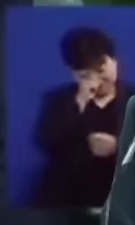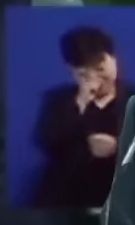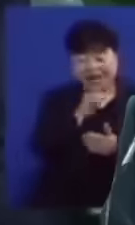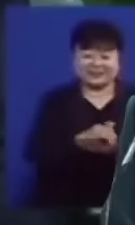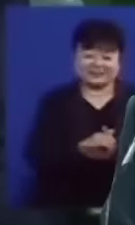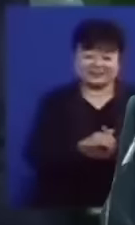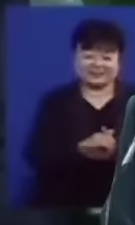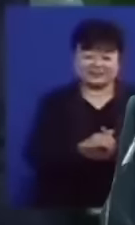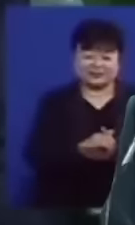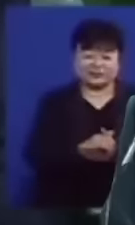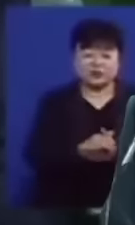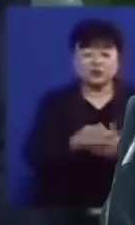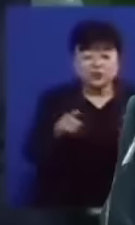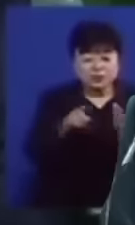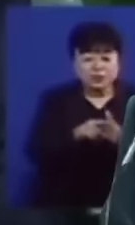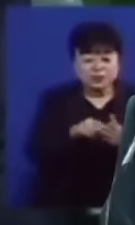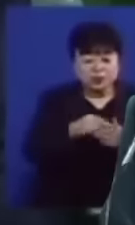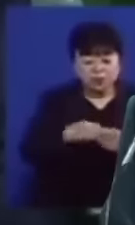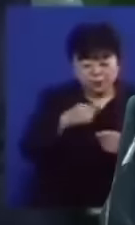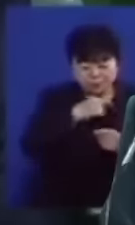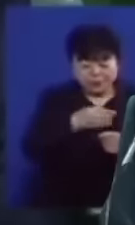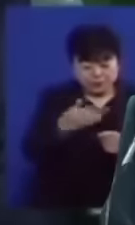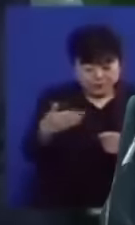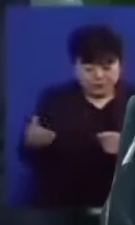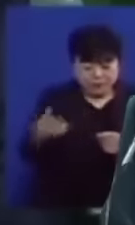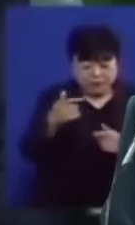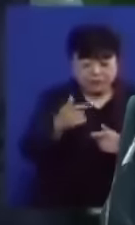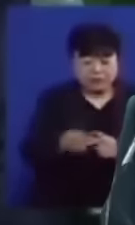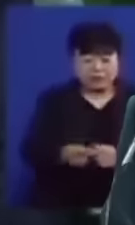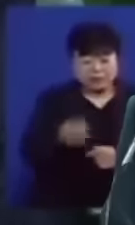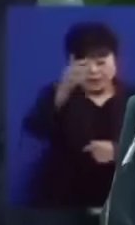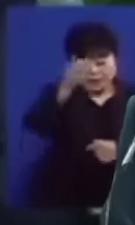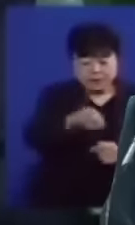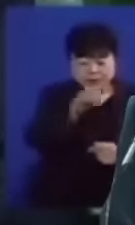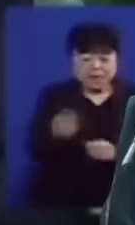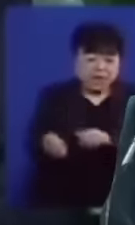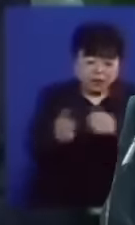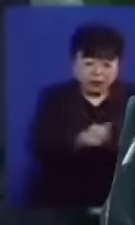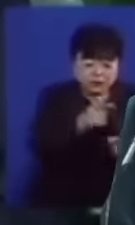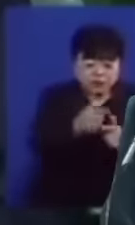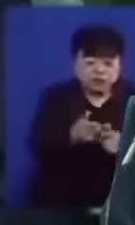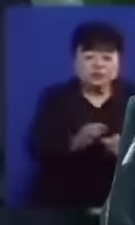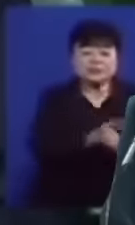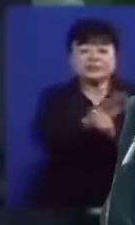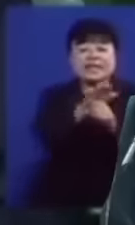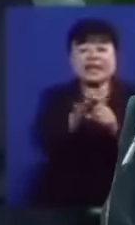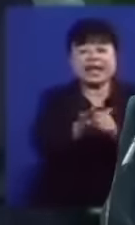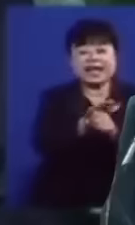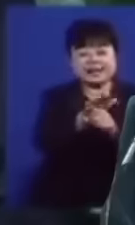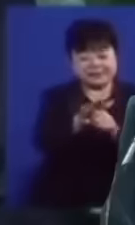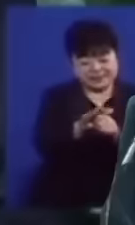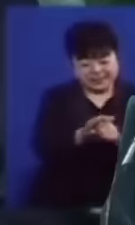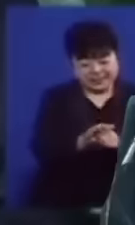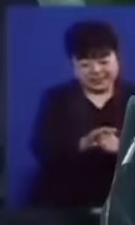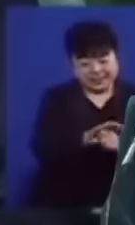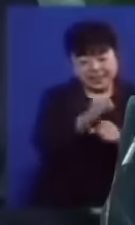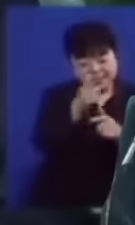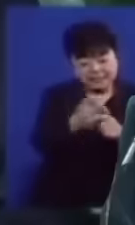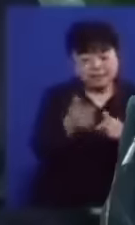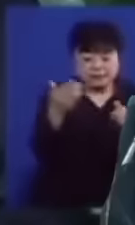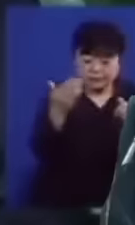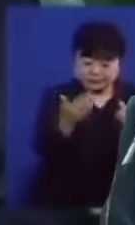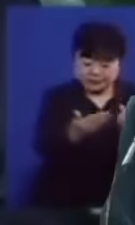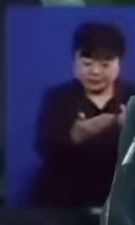위해서 몸짓고 피 흘려 십자가에서 희생해 주신 예수님은 그 전체가 사랑인 것입니다. 사랑의